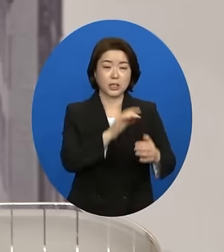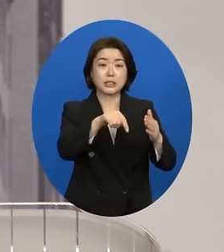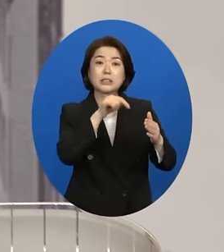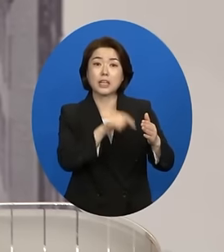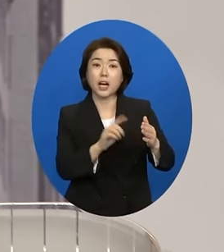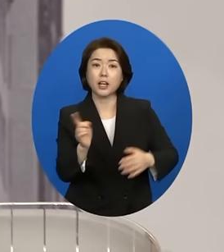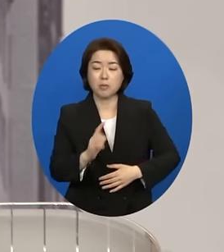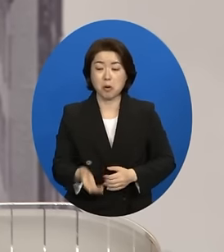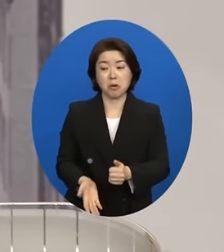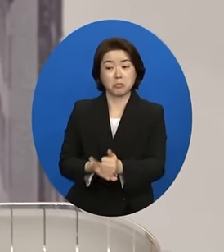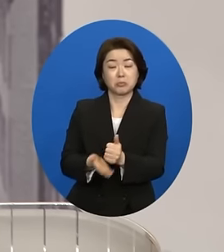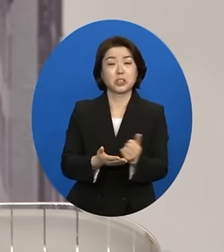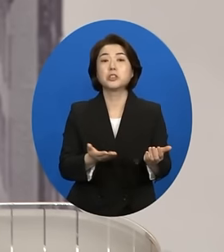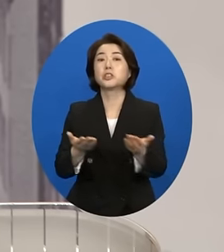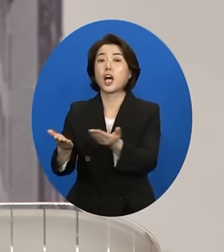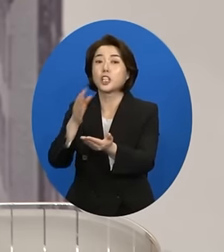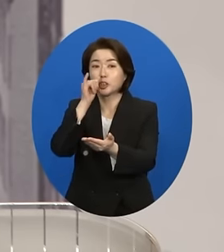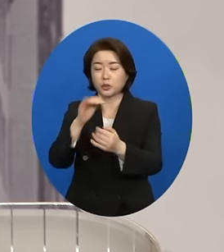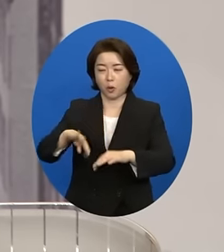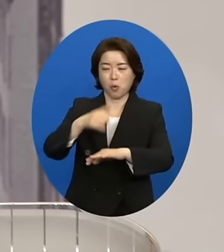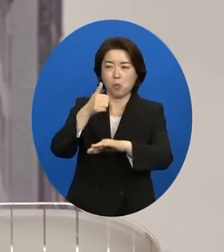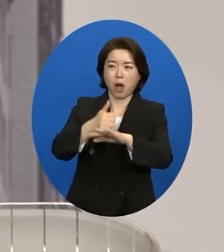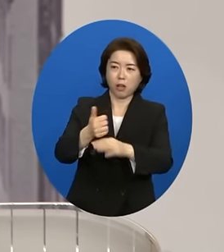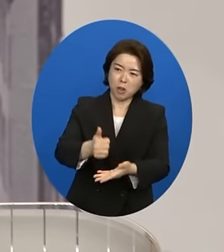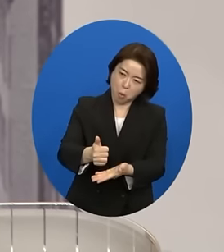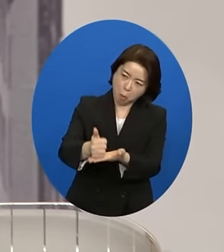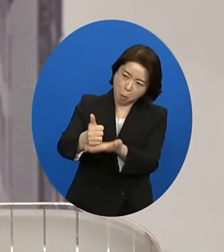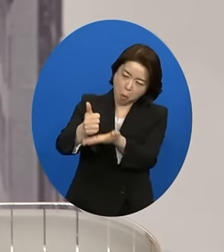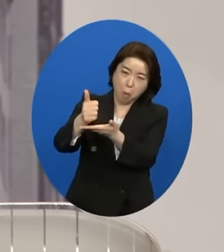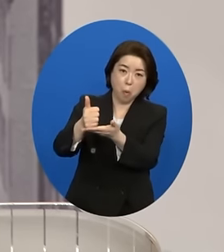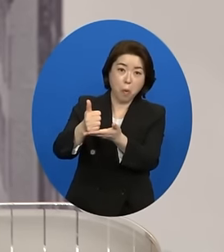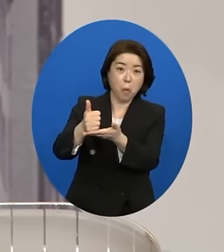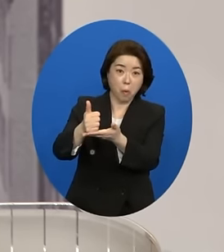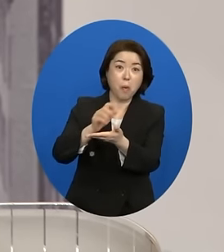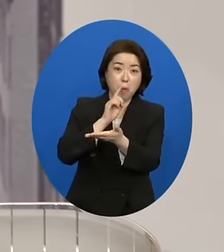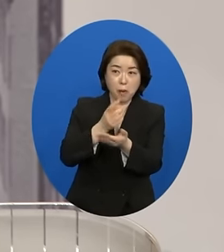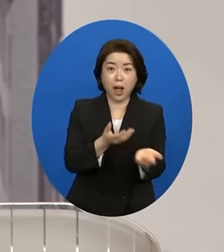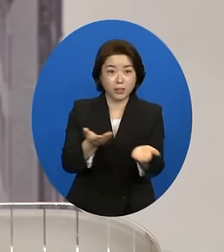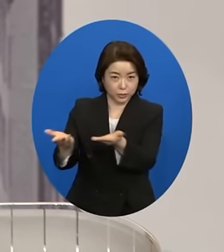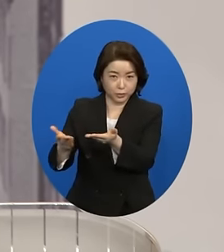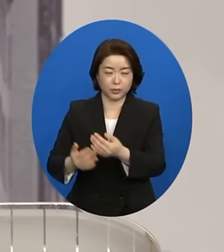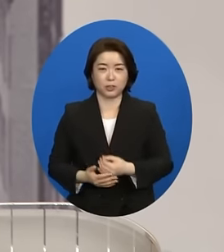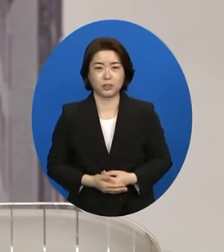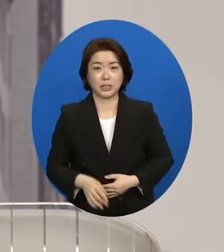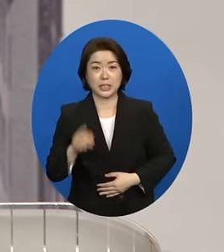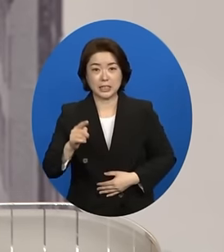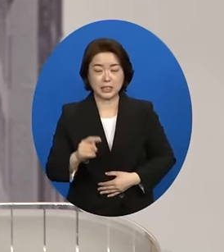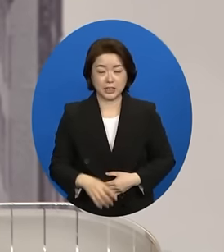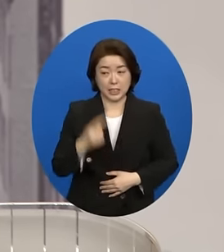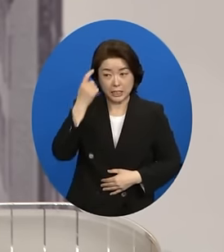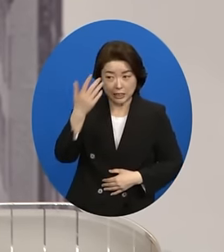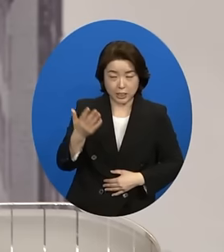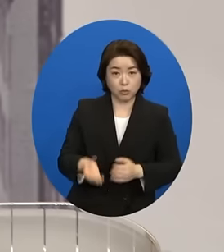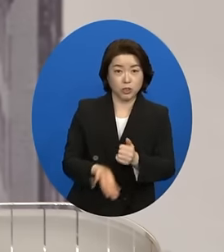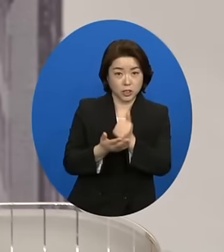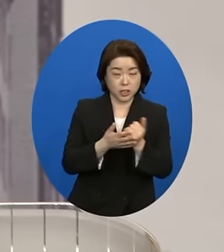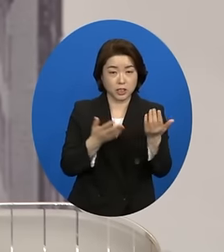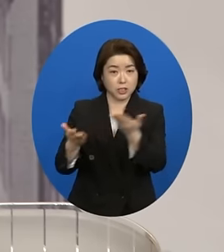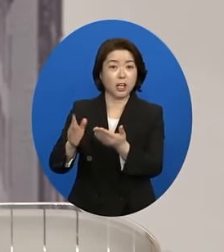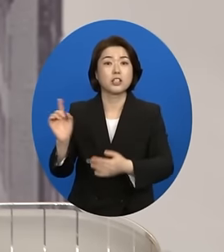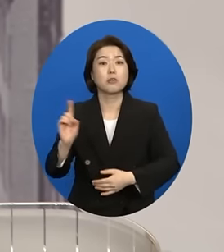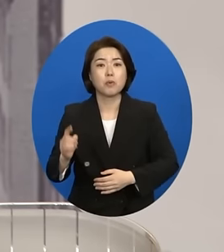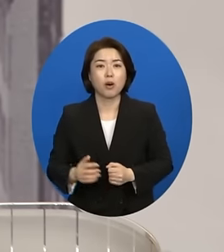있냐면 약간 칭찬이 남겨 있잖아요. 그쵸? 왕에 대한 어떤 칭찬이 담겨 있잖아요. 근데 여러분, 이 질문과 칭찬이 사실은